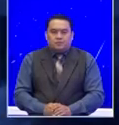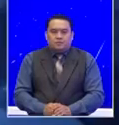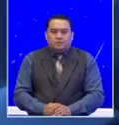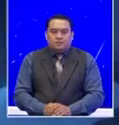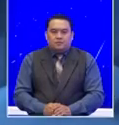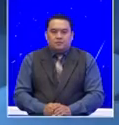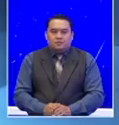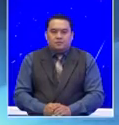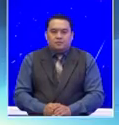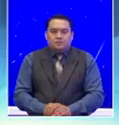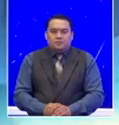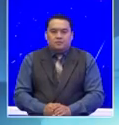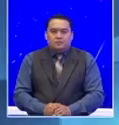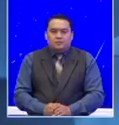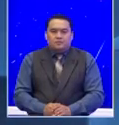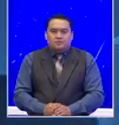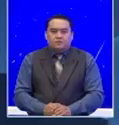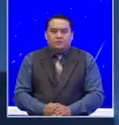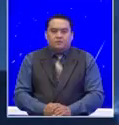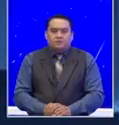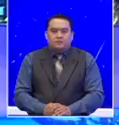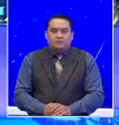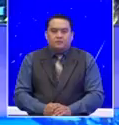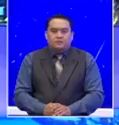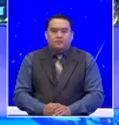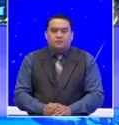Ануар Амангельдинов, Нуржан Муканов, телеканал ЖТСУ.